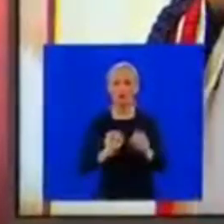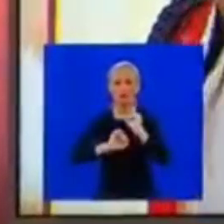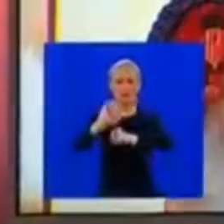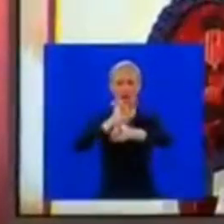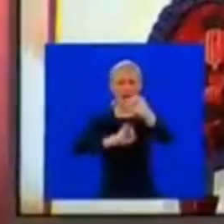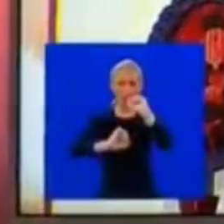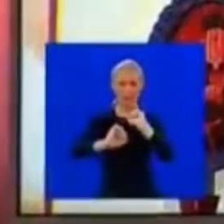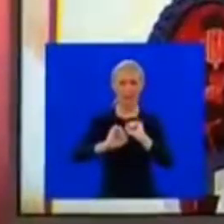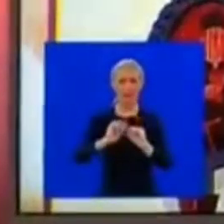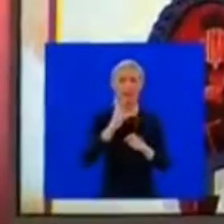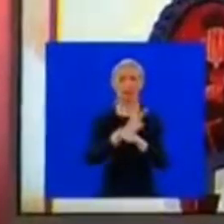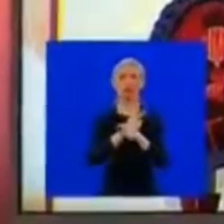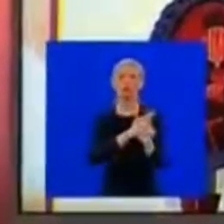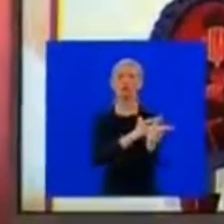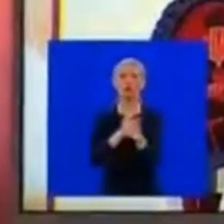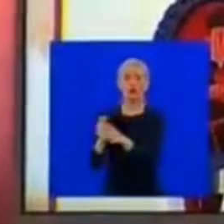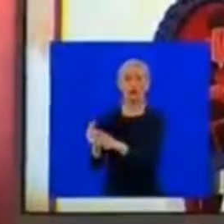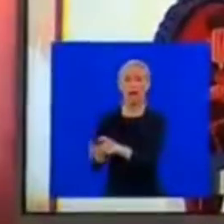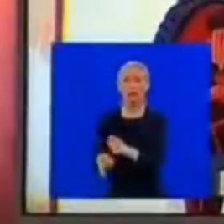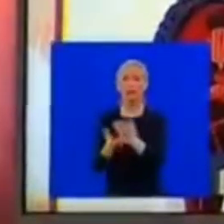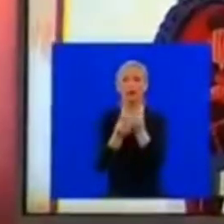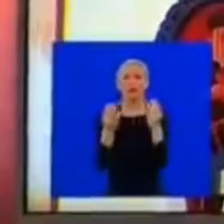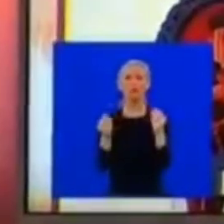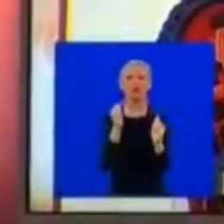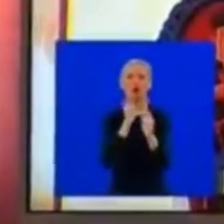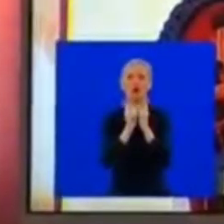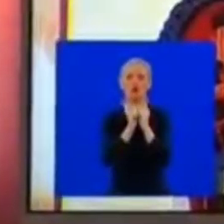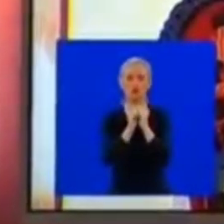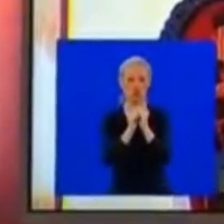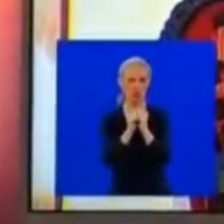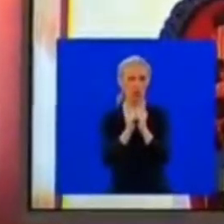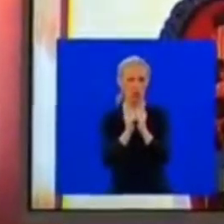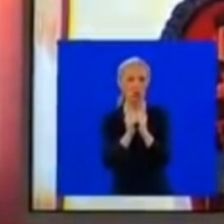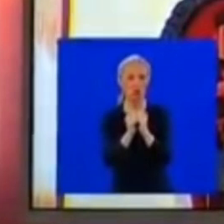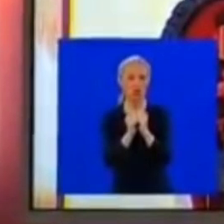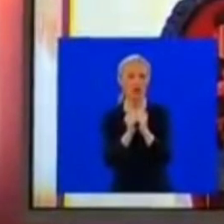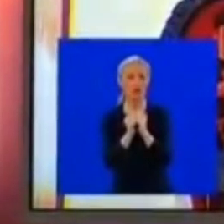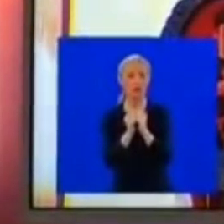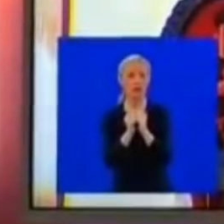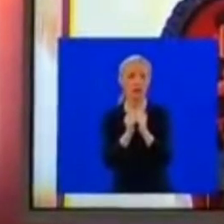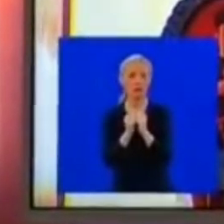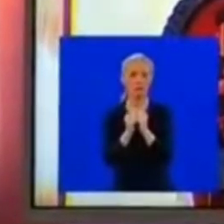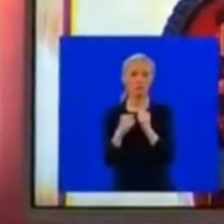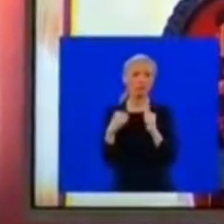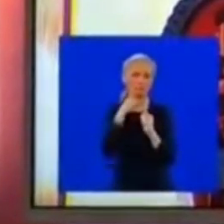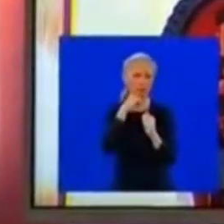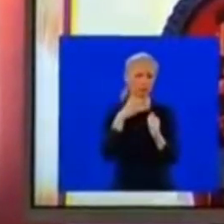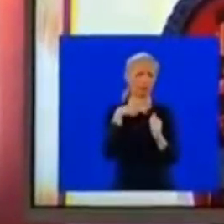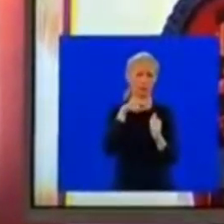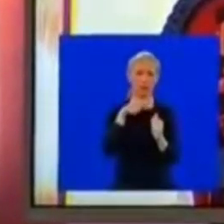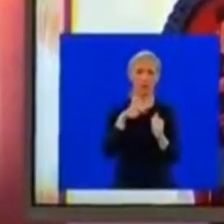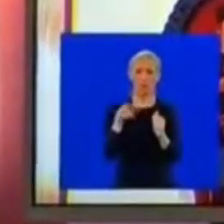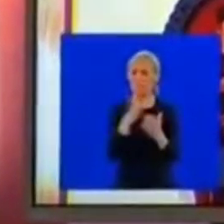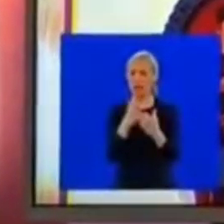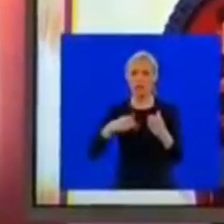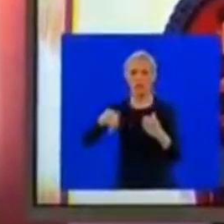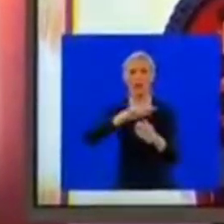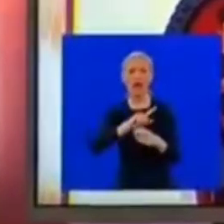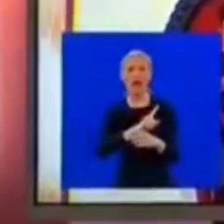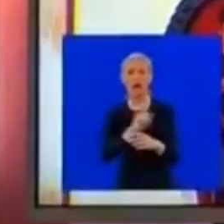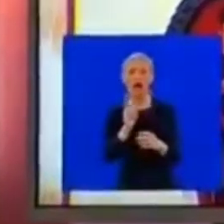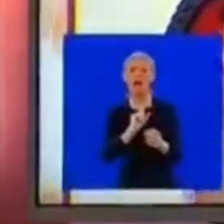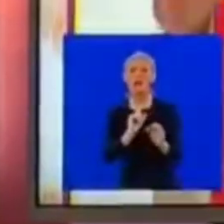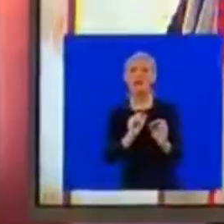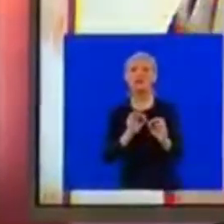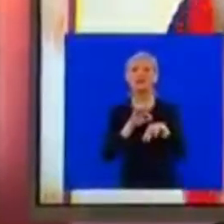branitelja, i domovinskog rata. Od toga da toliko zločinaca još uvijek je među nama, a nisu procesuirani.